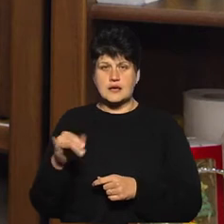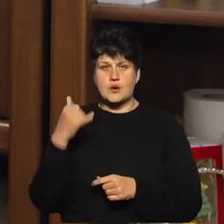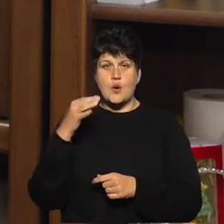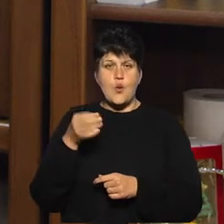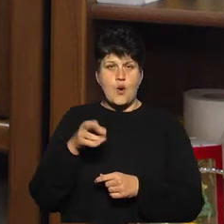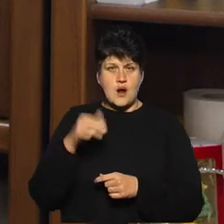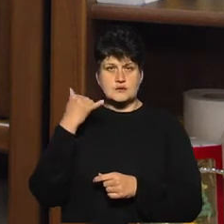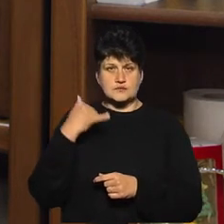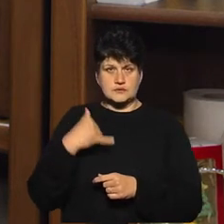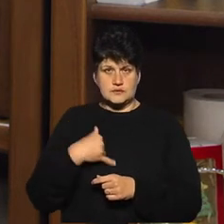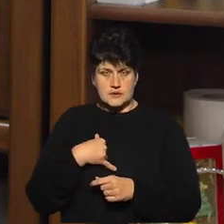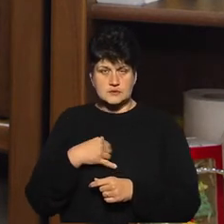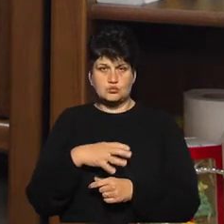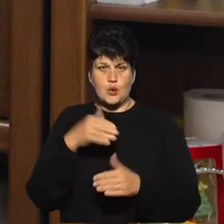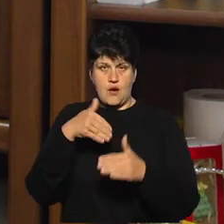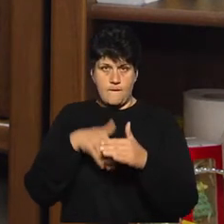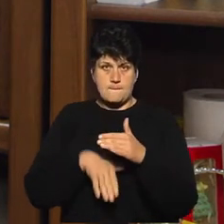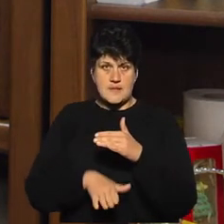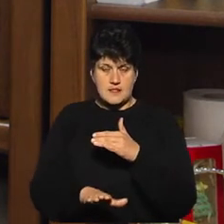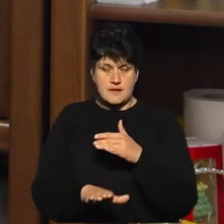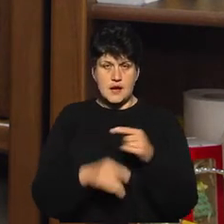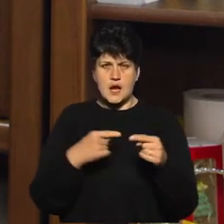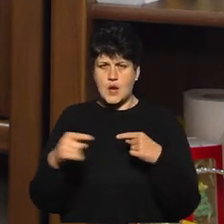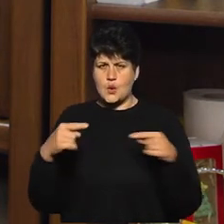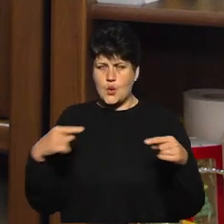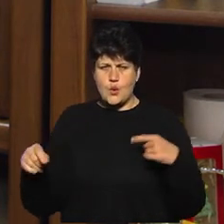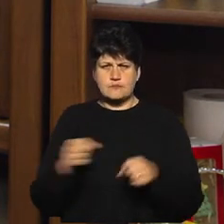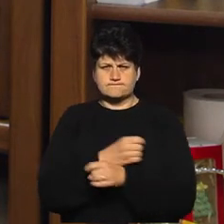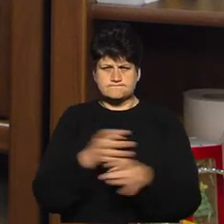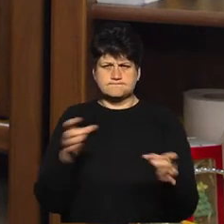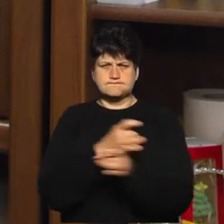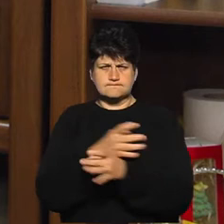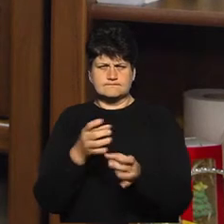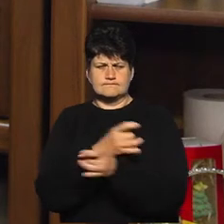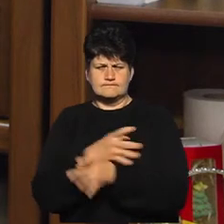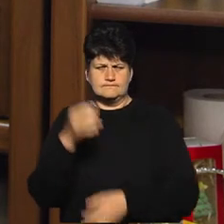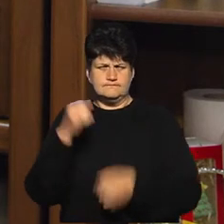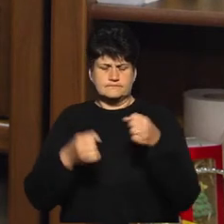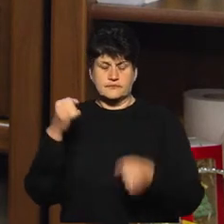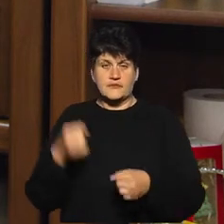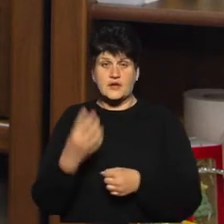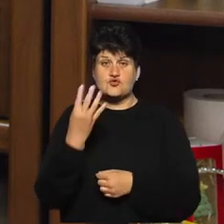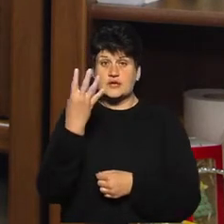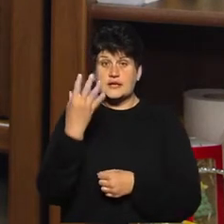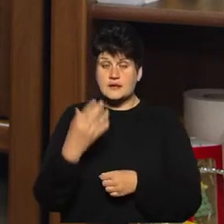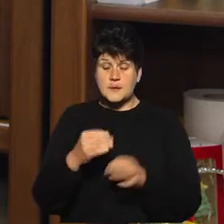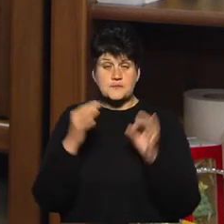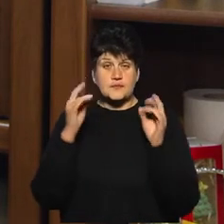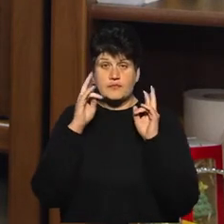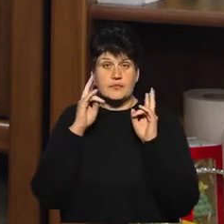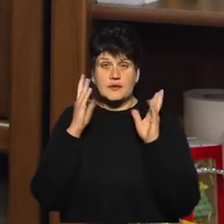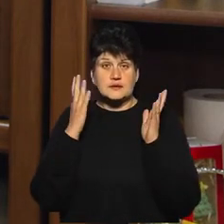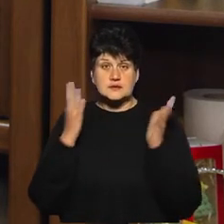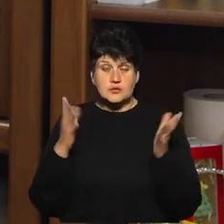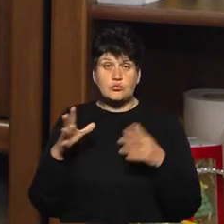що була в підвалі, кругом рвалися гранати, а вже 4 дні про чоловіка нічого не знала, тому що вони